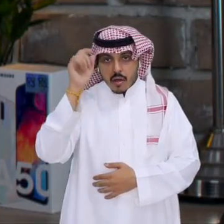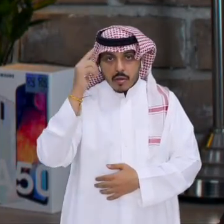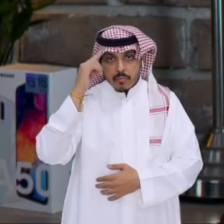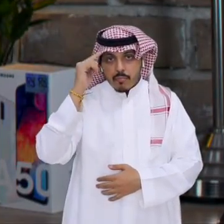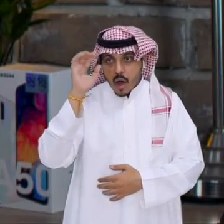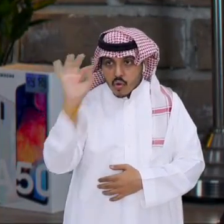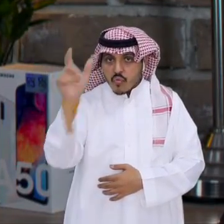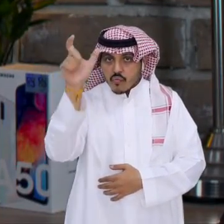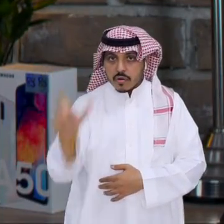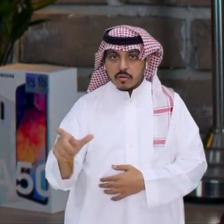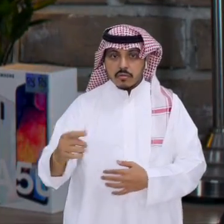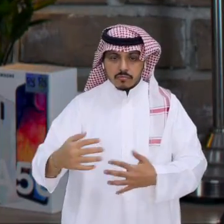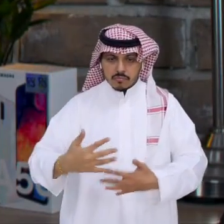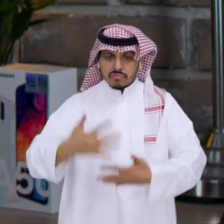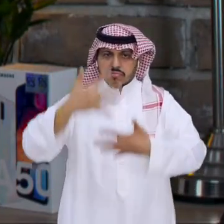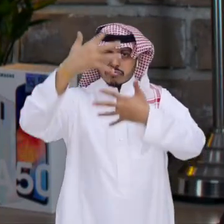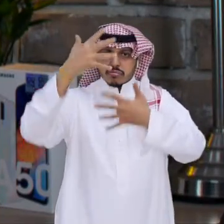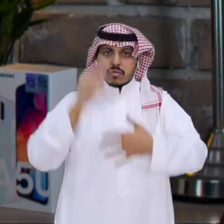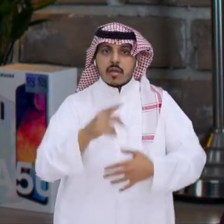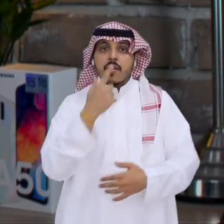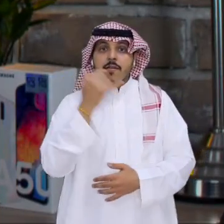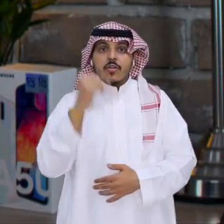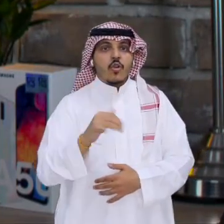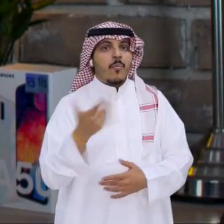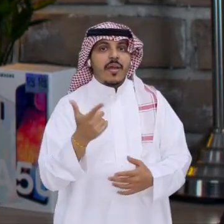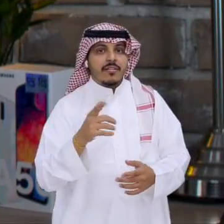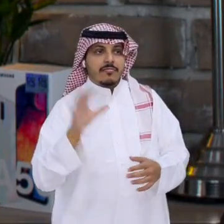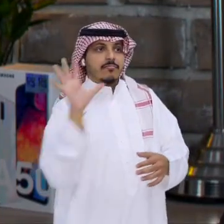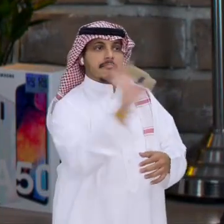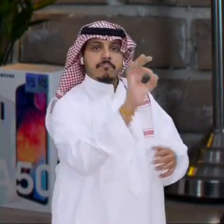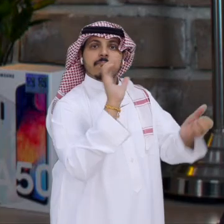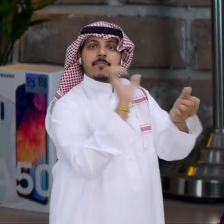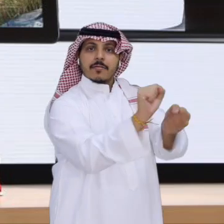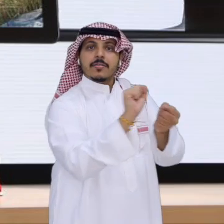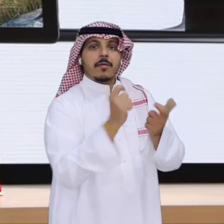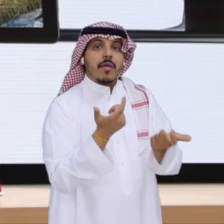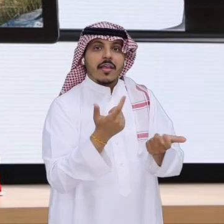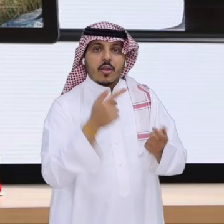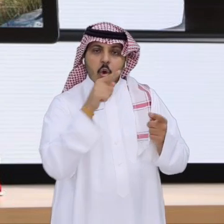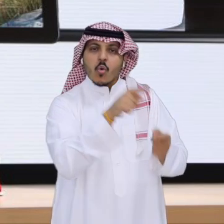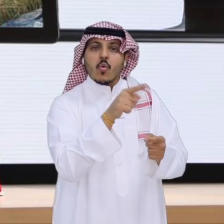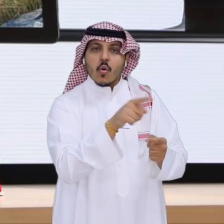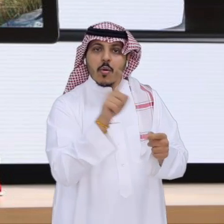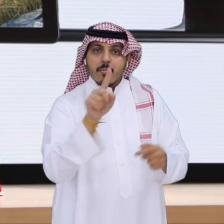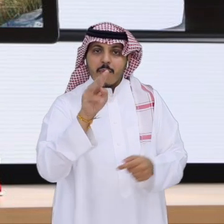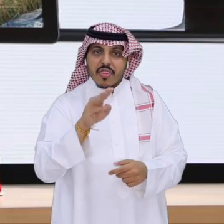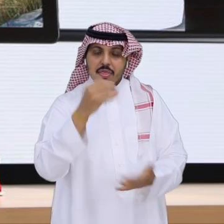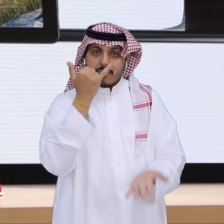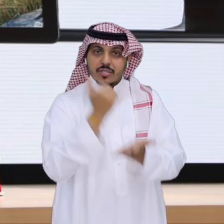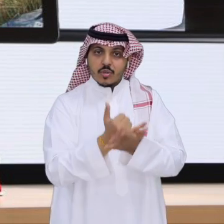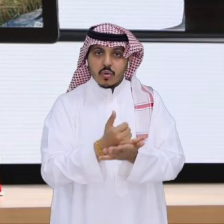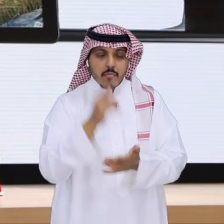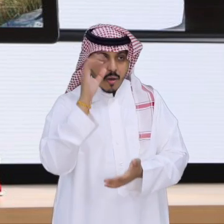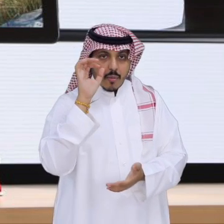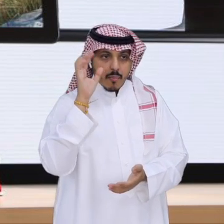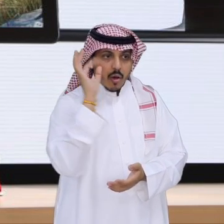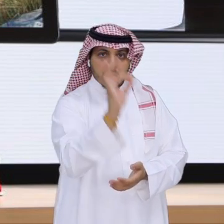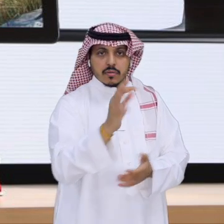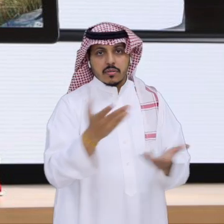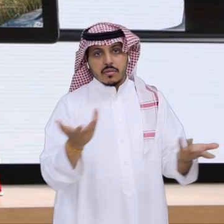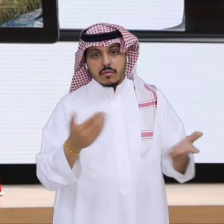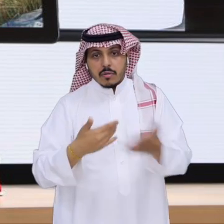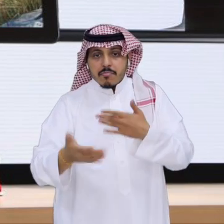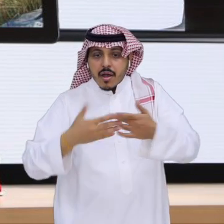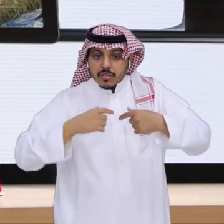على البث المباشر حقه. يوتيوب تحاسب مين؟ تحاسب صانع المحتوى والبث اللي قاعد يسويه. إذن بدأت مخاوف